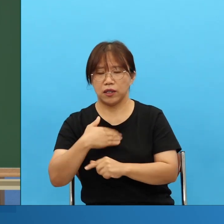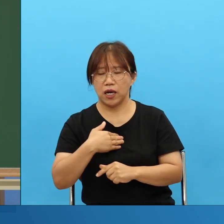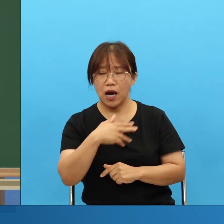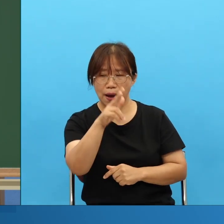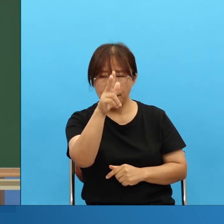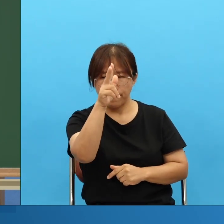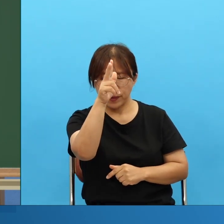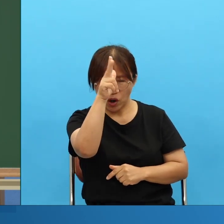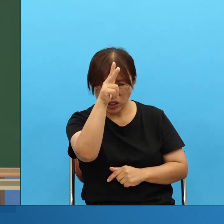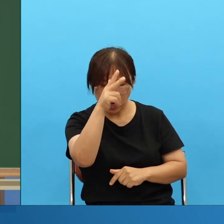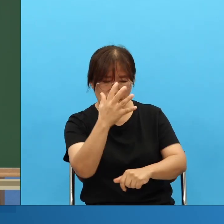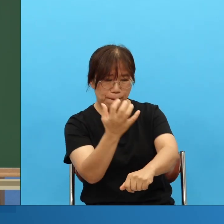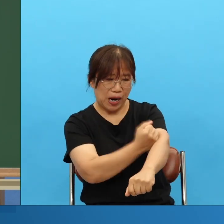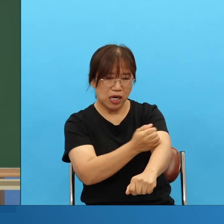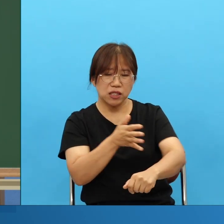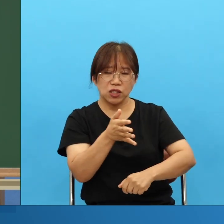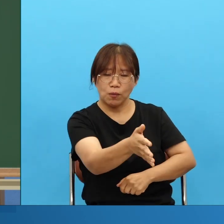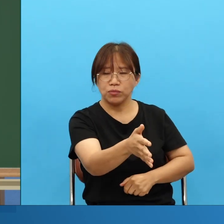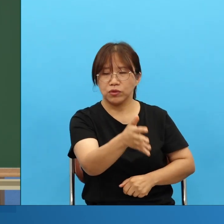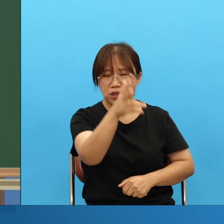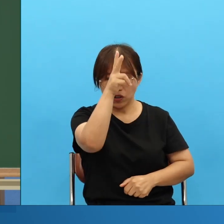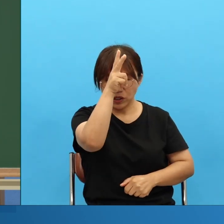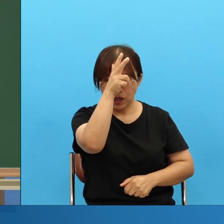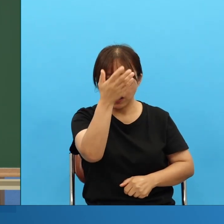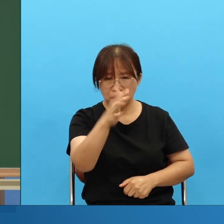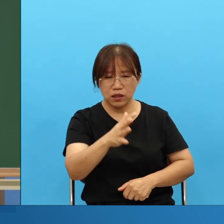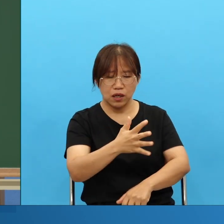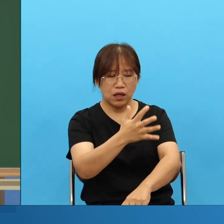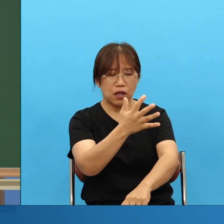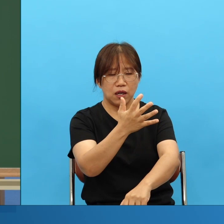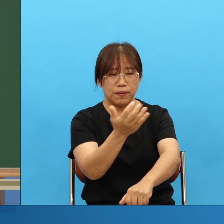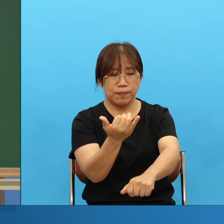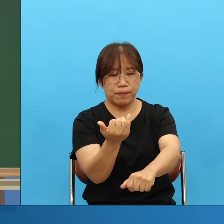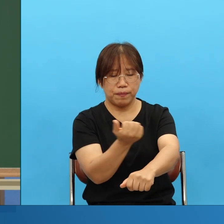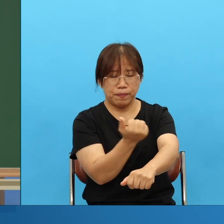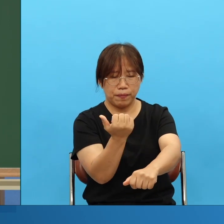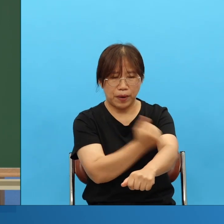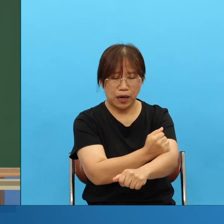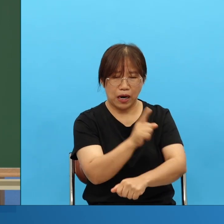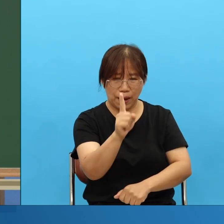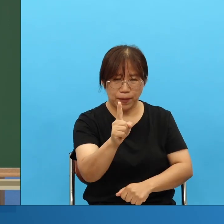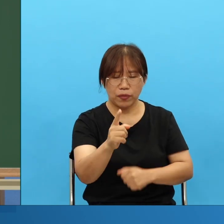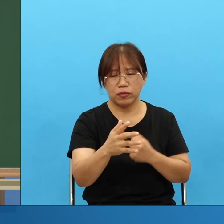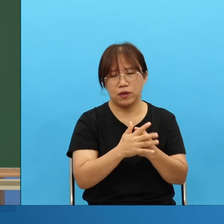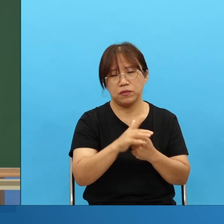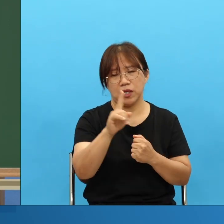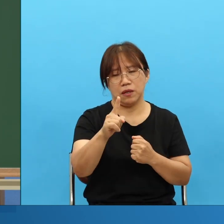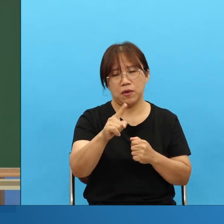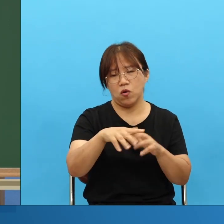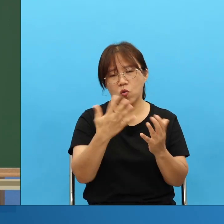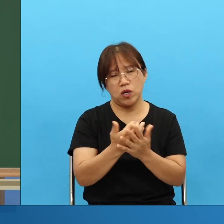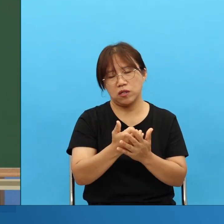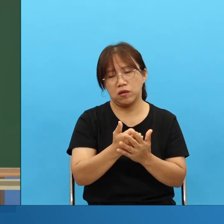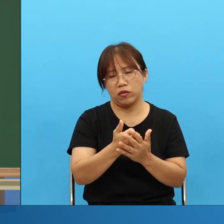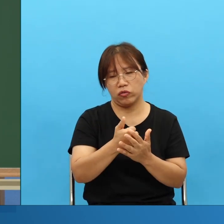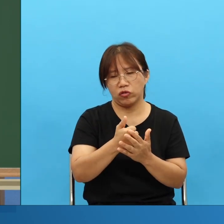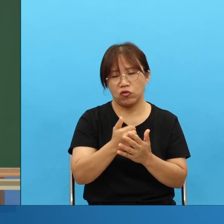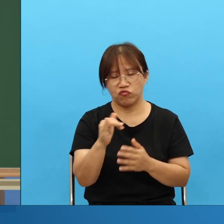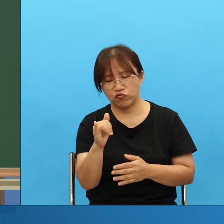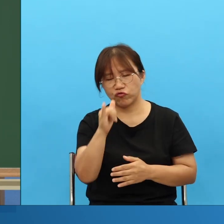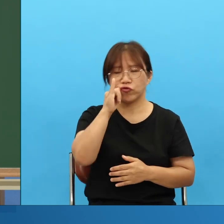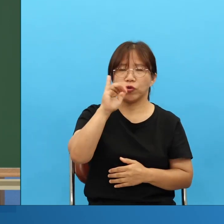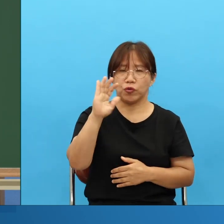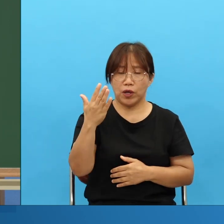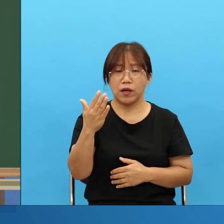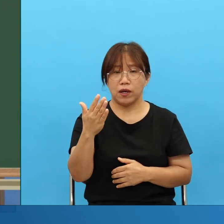한 번에 그냥 중독으로 달려가니까 마약 수사관이 더 마약하기 좋더라 하면서 1g 해가지고 자기 좀